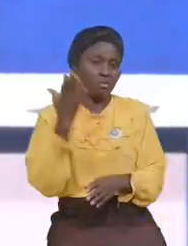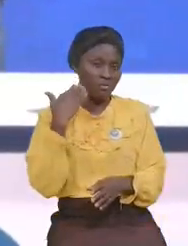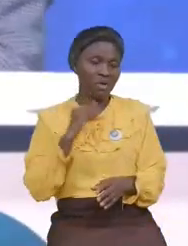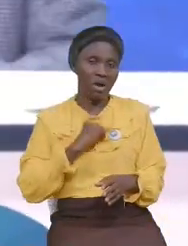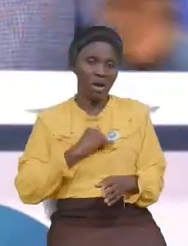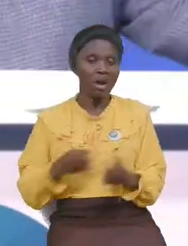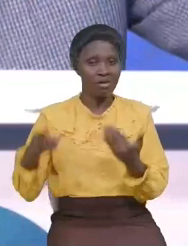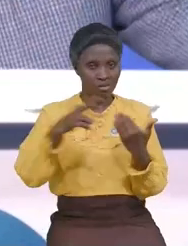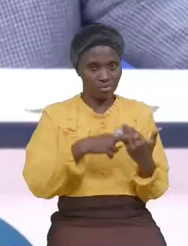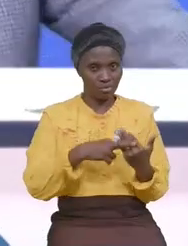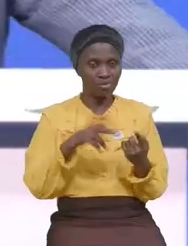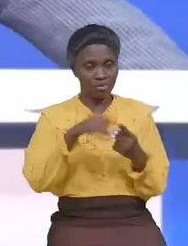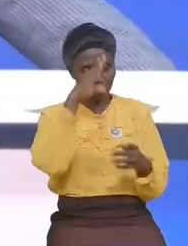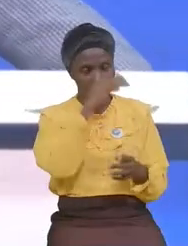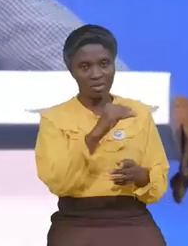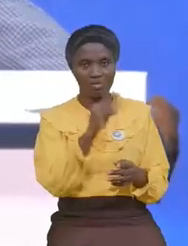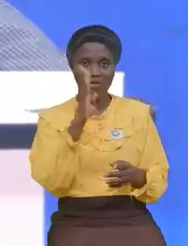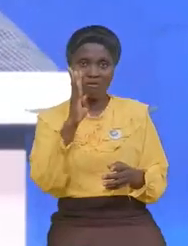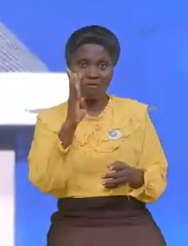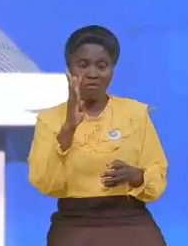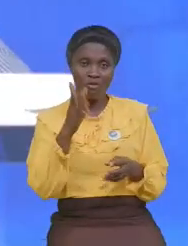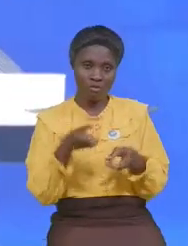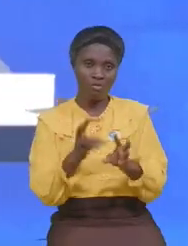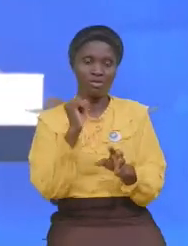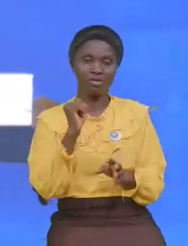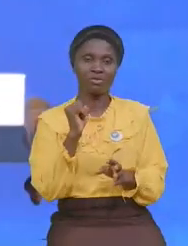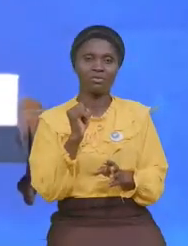je lui rends le quadruple.